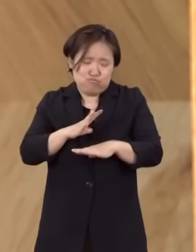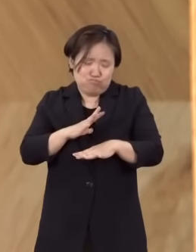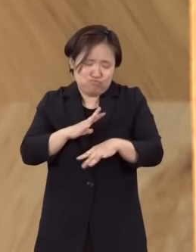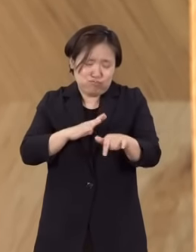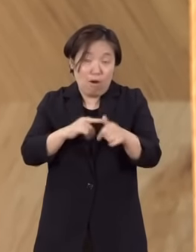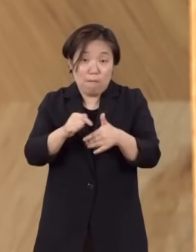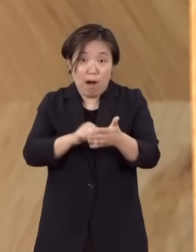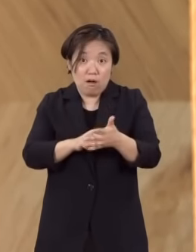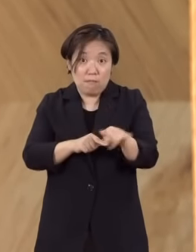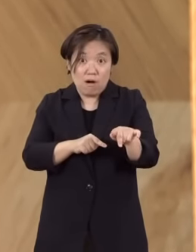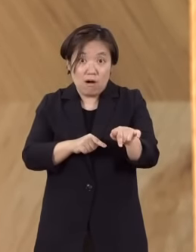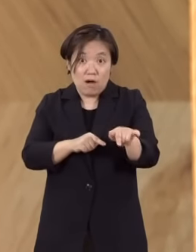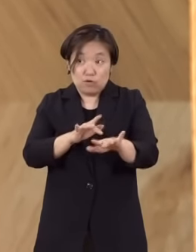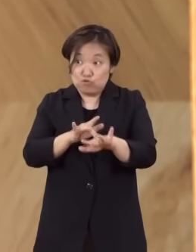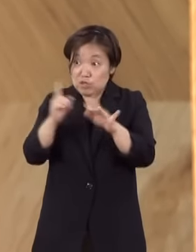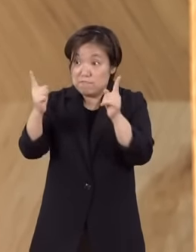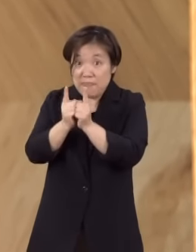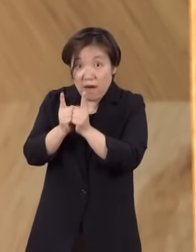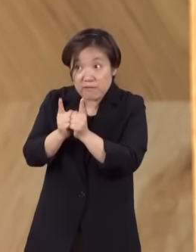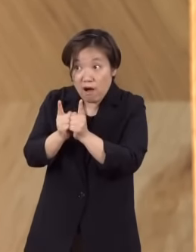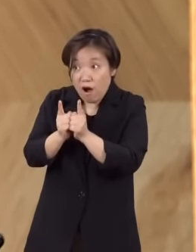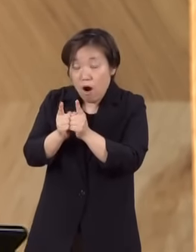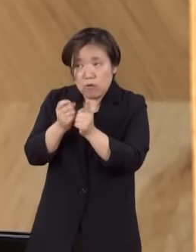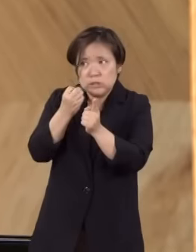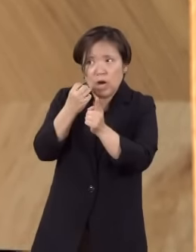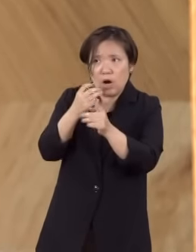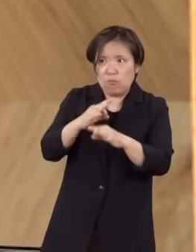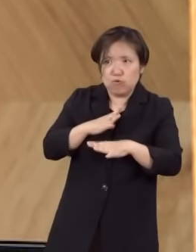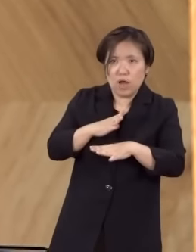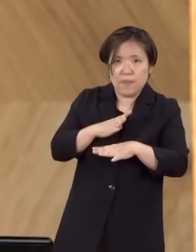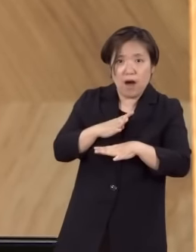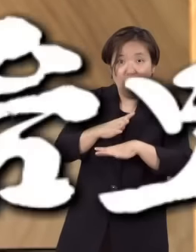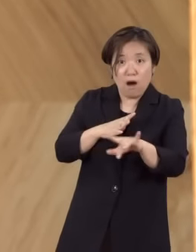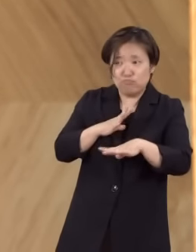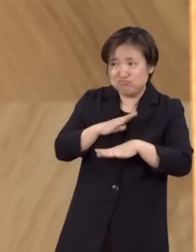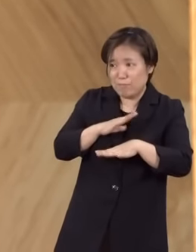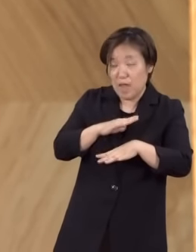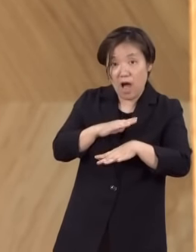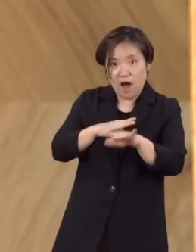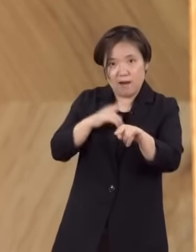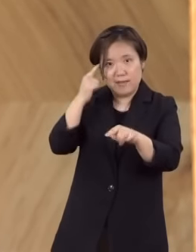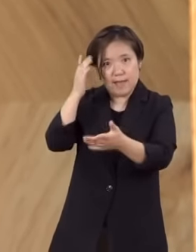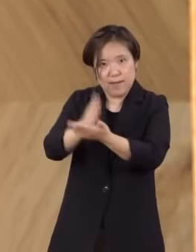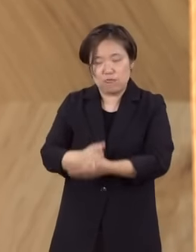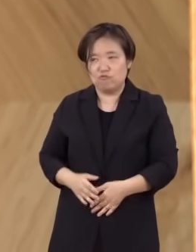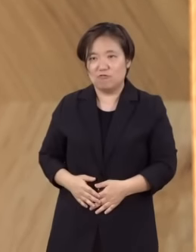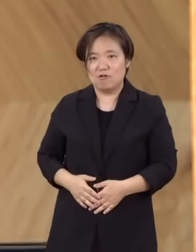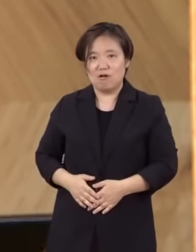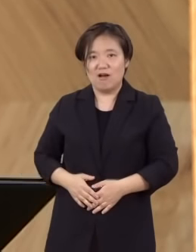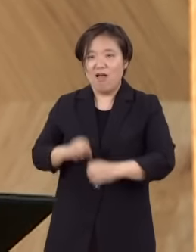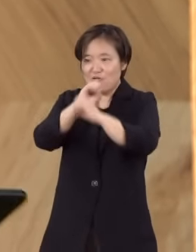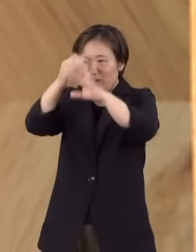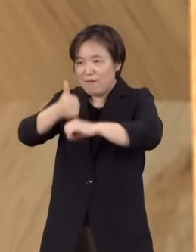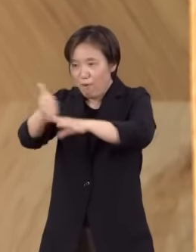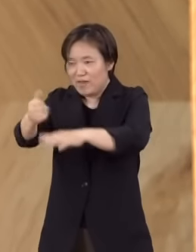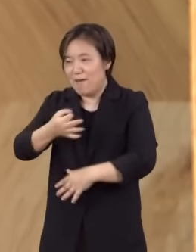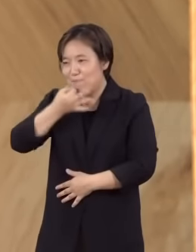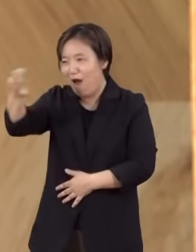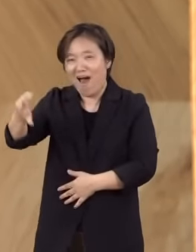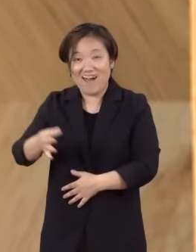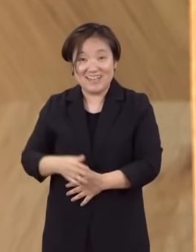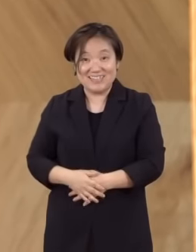받거나 뭐 귀신 같은 거 보면 너너 귀신 나무이 타불 관세보살 하고 외치면